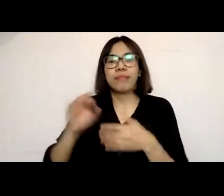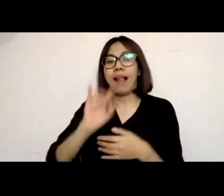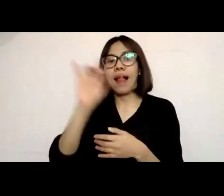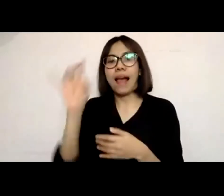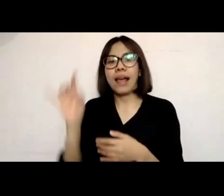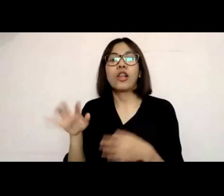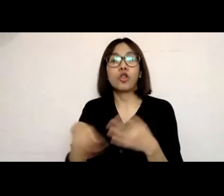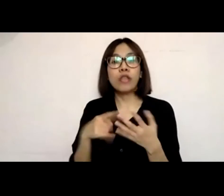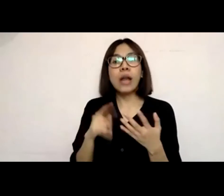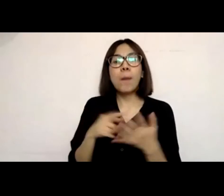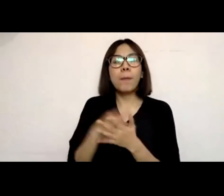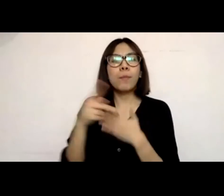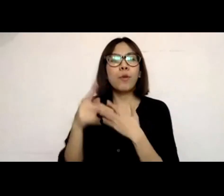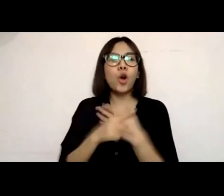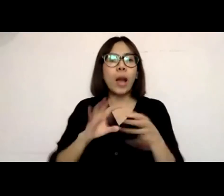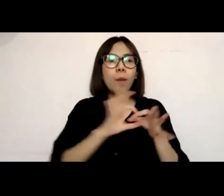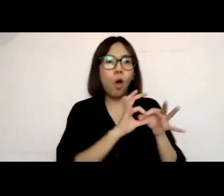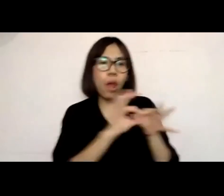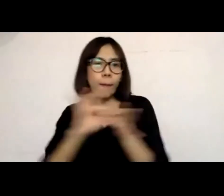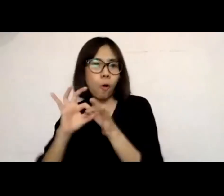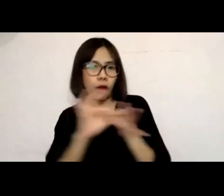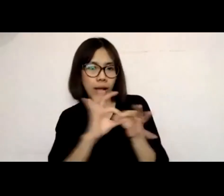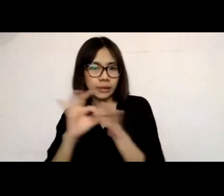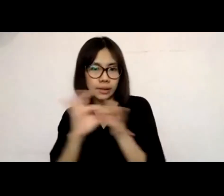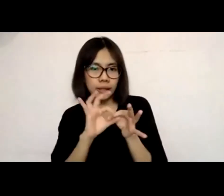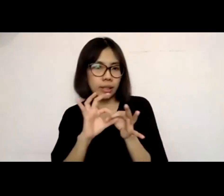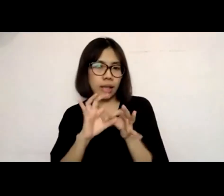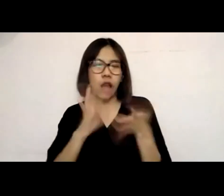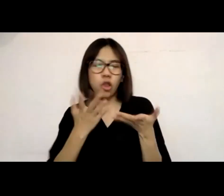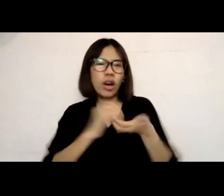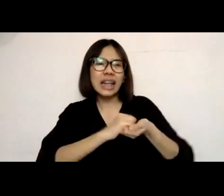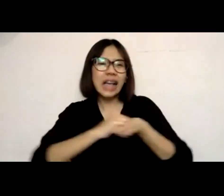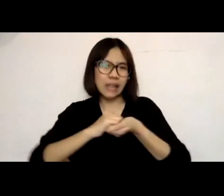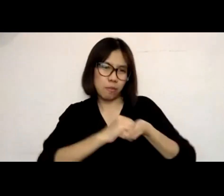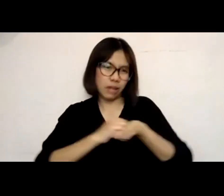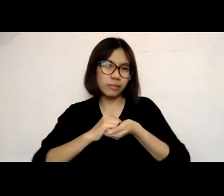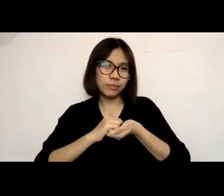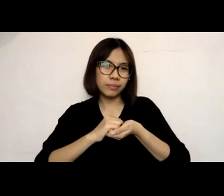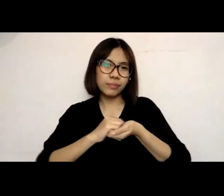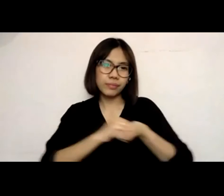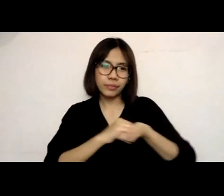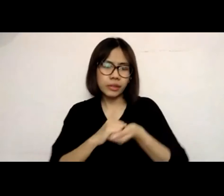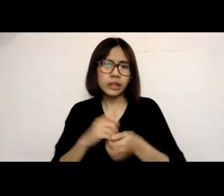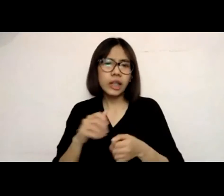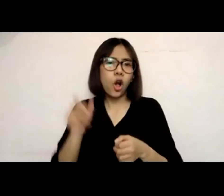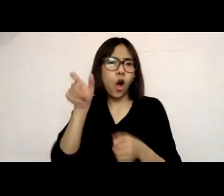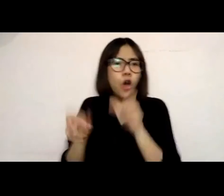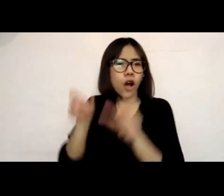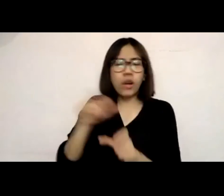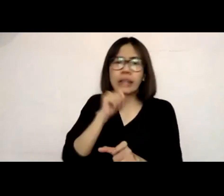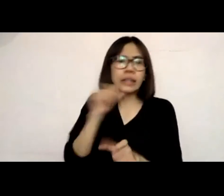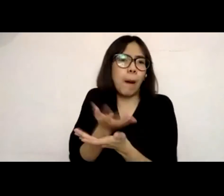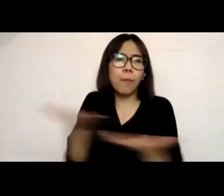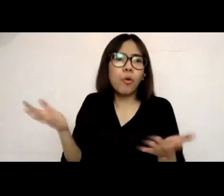adalah kerjasama kesetaraan atau kemitraan, dan ini tuh bisa dengan siapapun. Misalnya bisa dengan